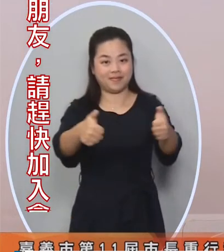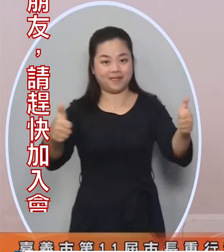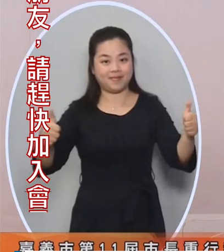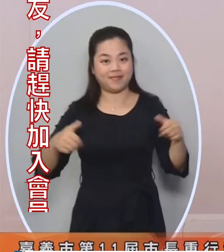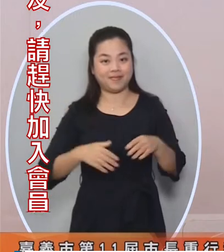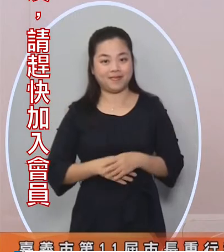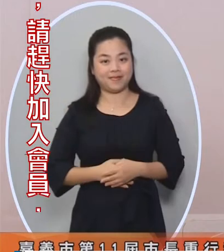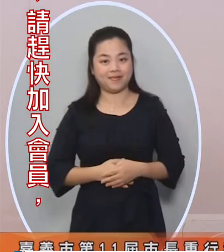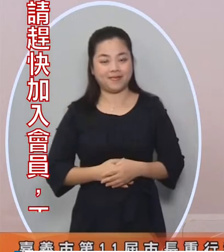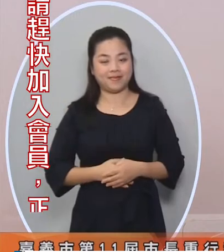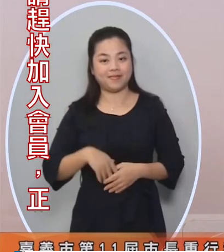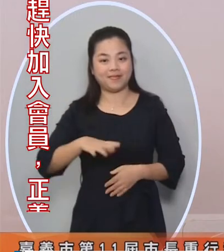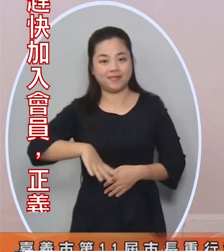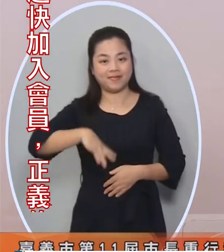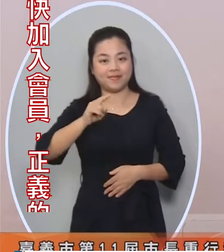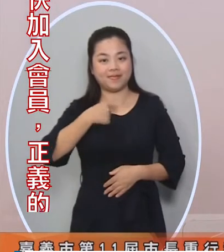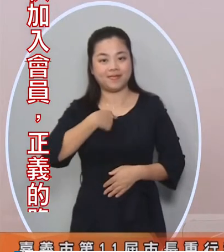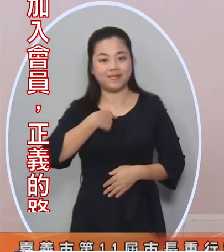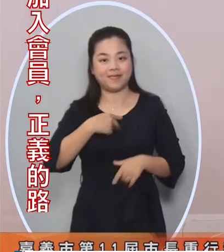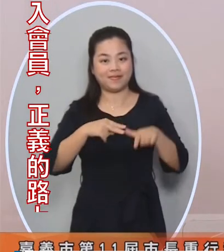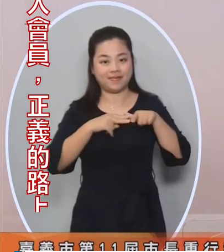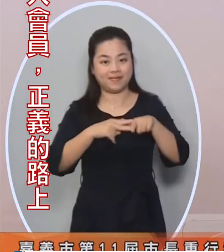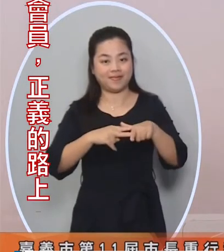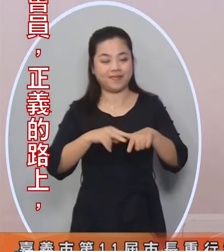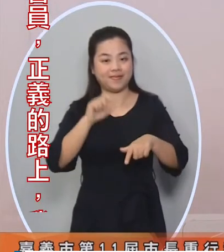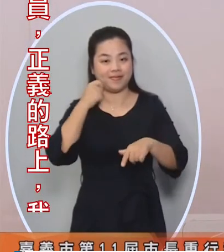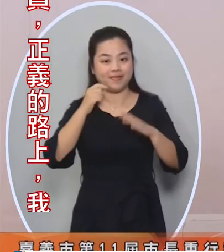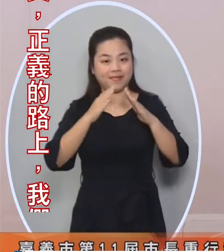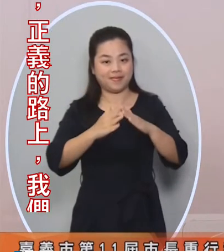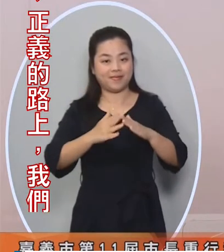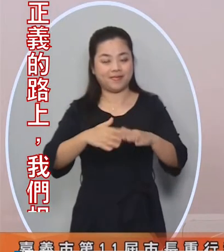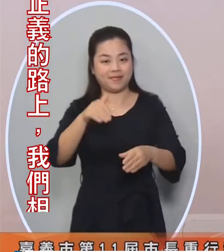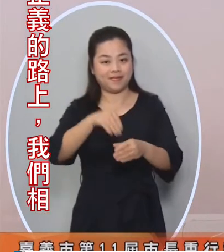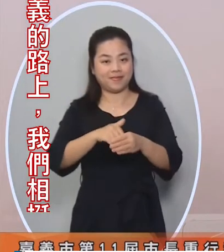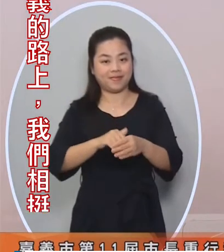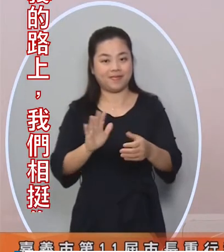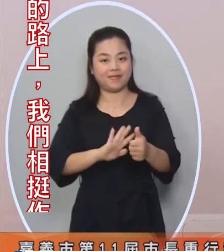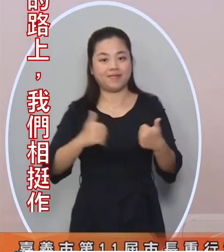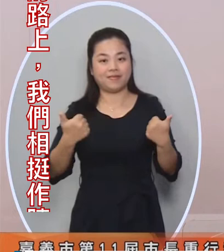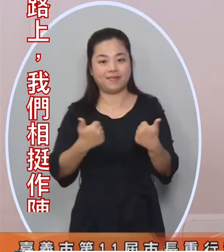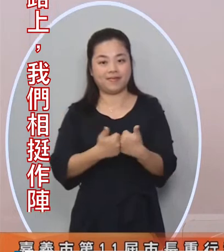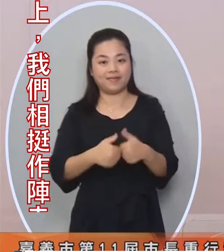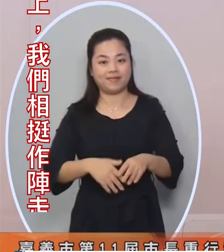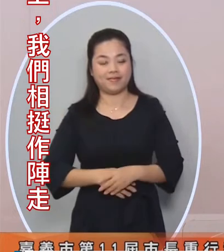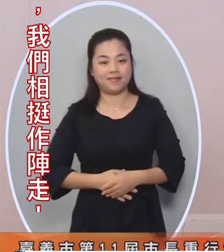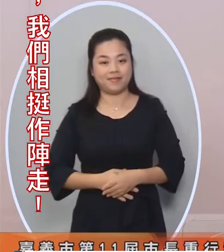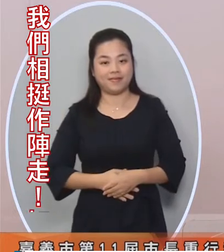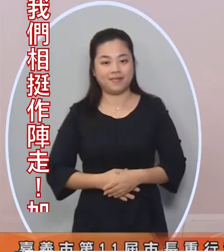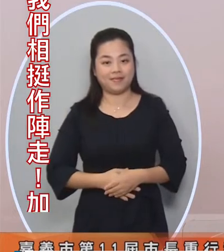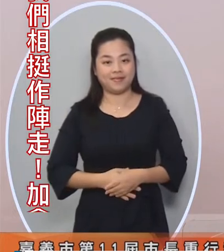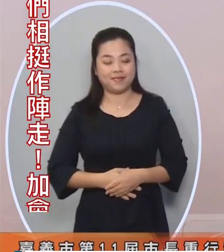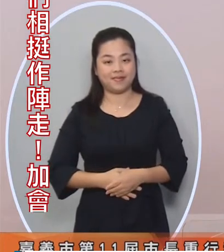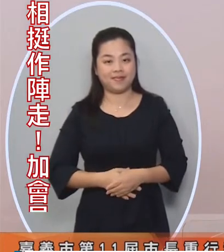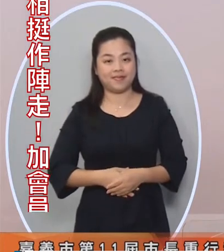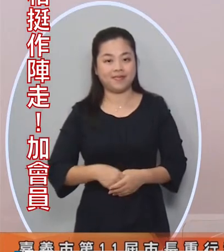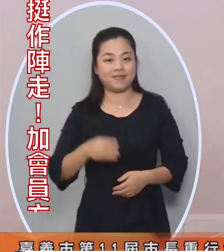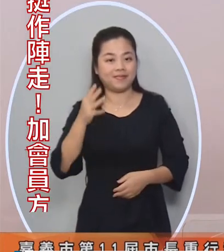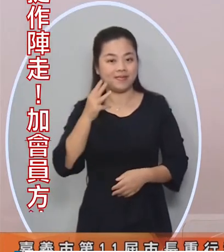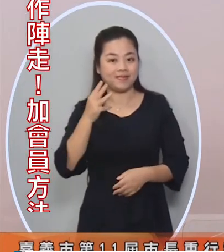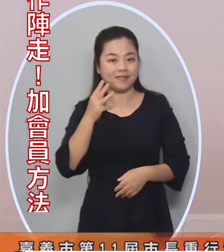谢。首先我来介绍嘉义市选举委员会潘清水委